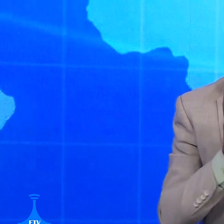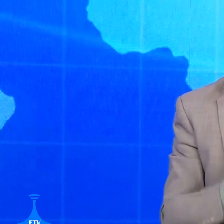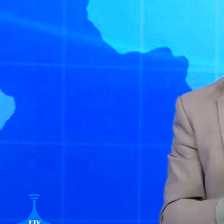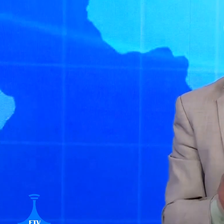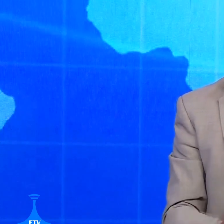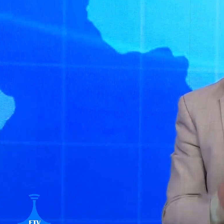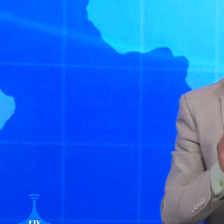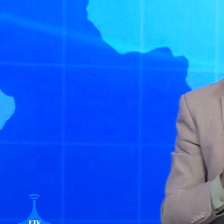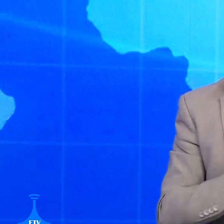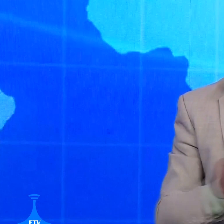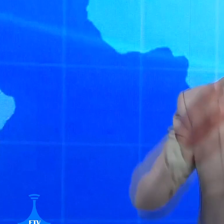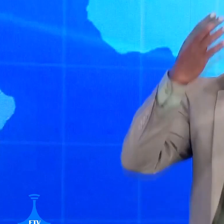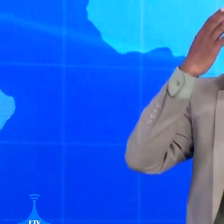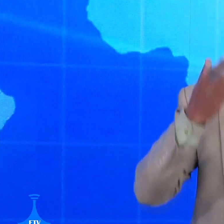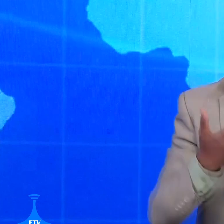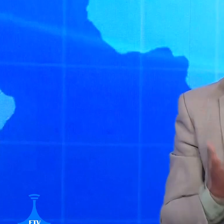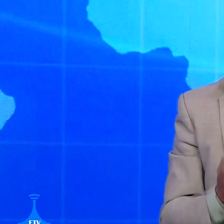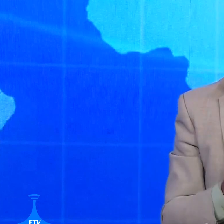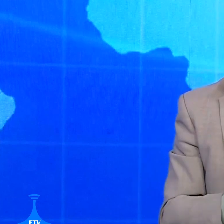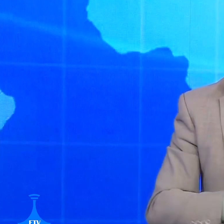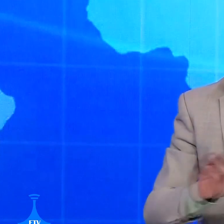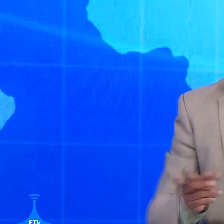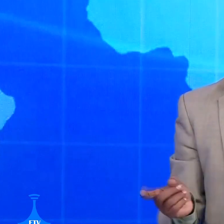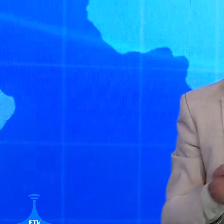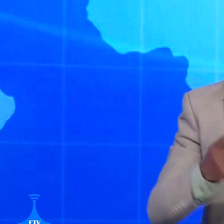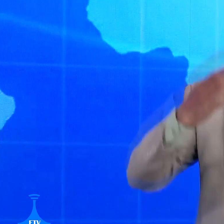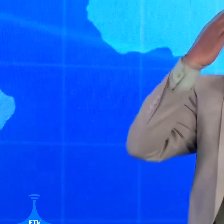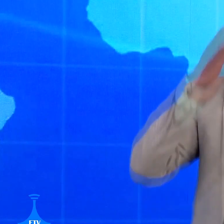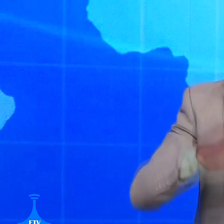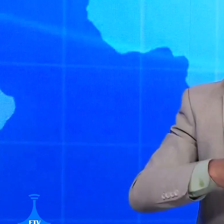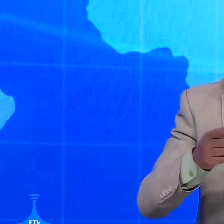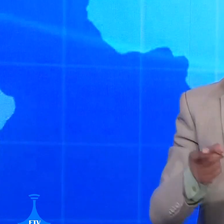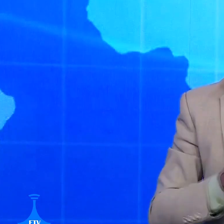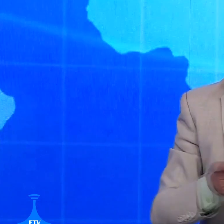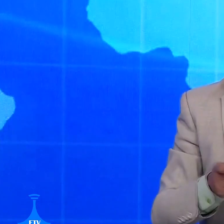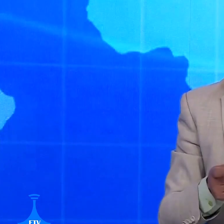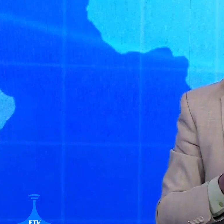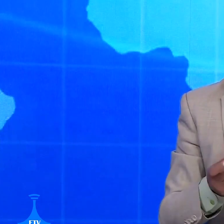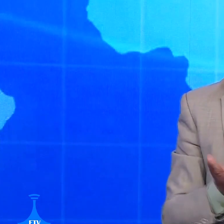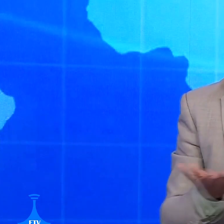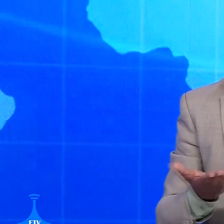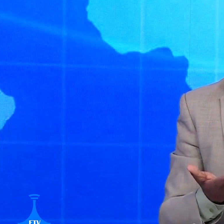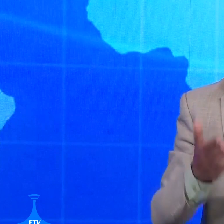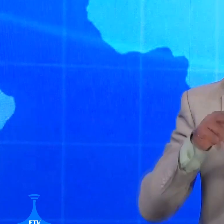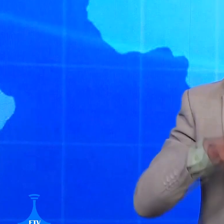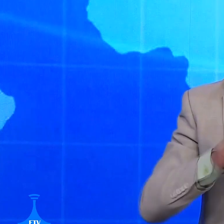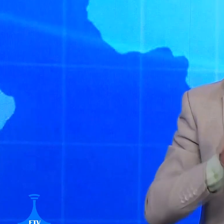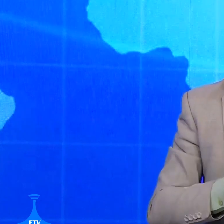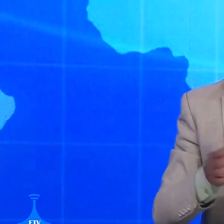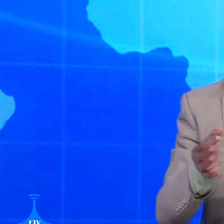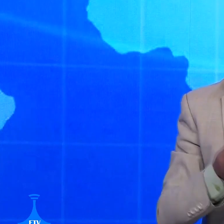ግዢውን በማከናወን የሕዝብና የመንግስት ገንዘብ እያባከነ እንደሆነ የመንግስት ወስጥ አስተዳደር ቁጥጥር ጉዳዮች